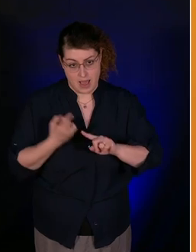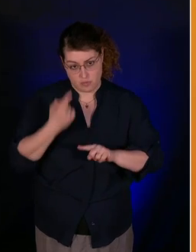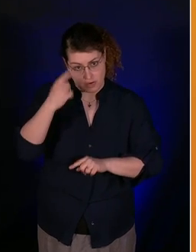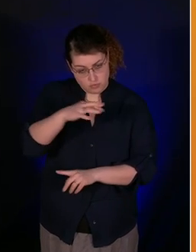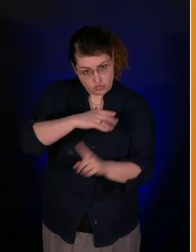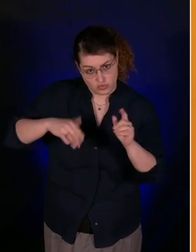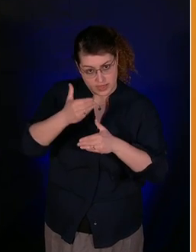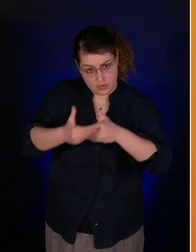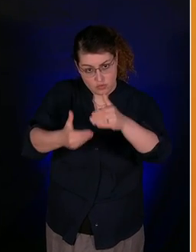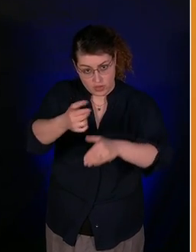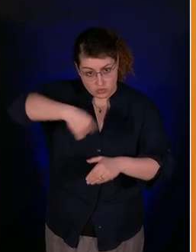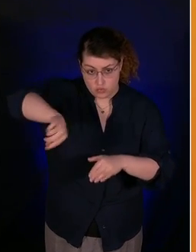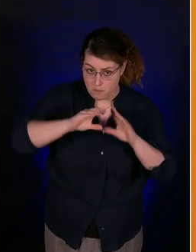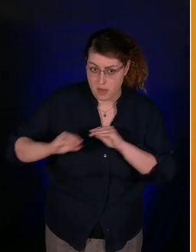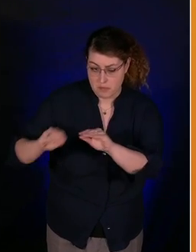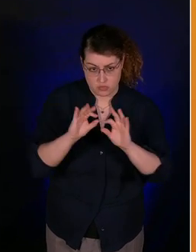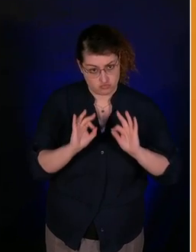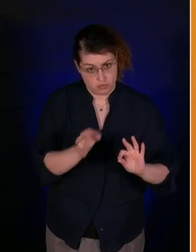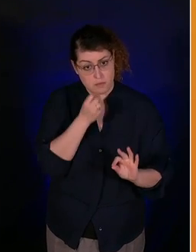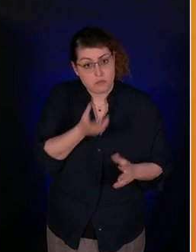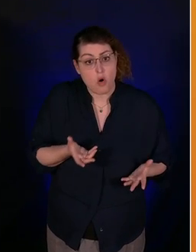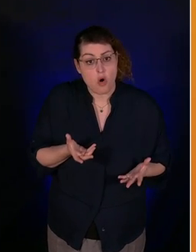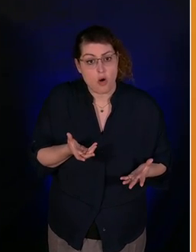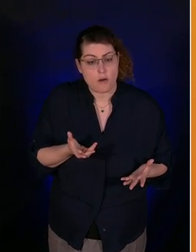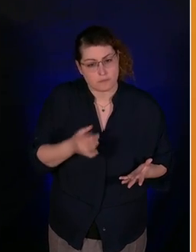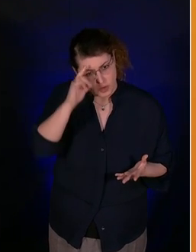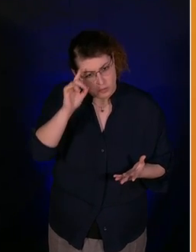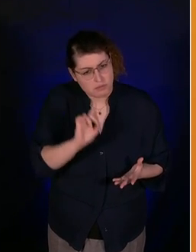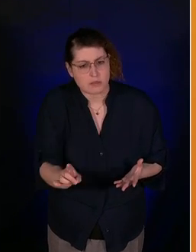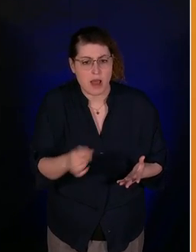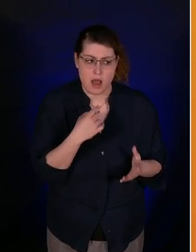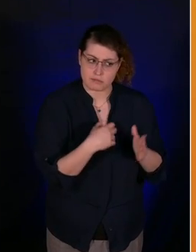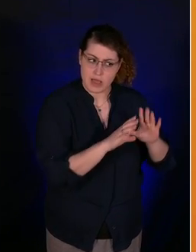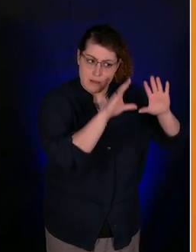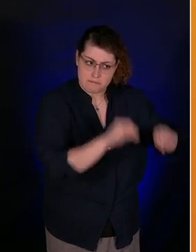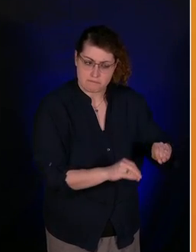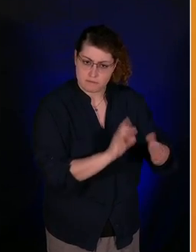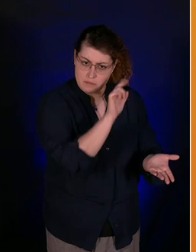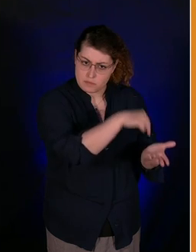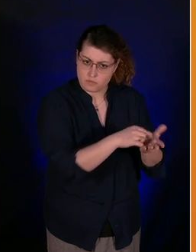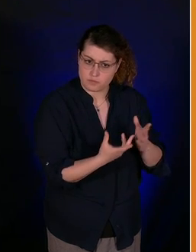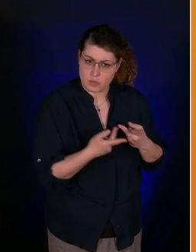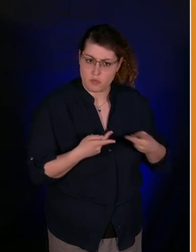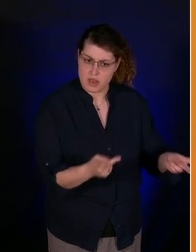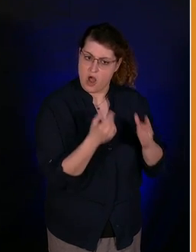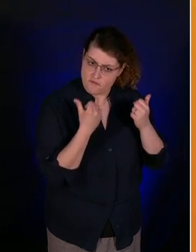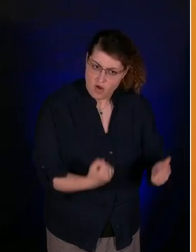où chacun aura sa place ? Ne croyez-vous pas qu'il faut des services publics forts, avec des fonctionnaires en nombre,